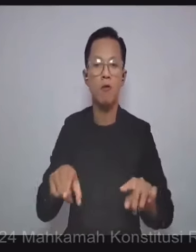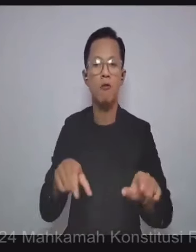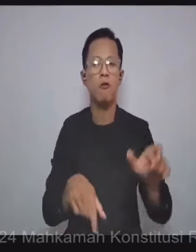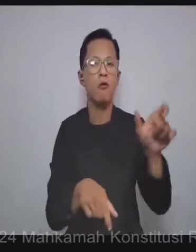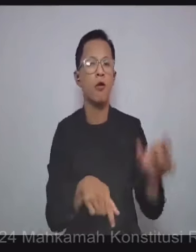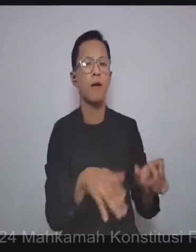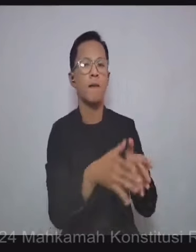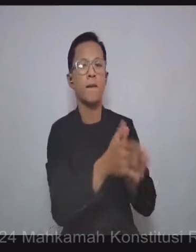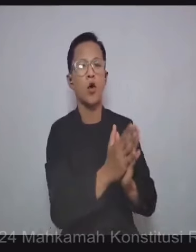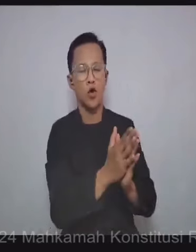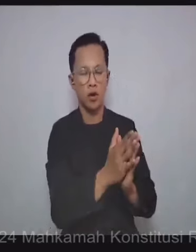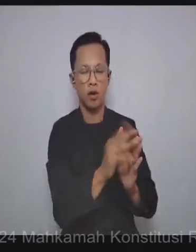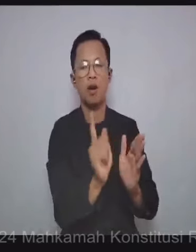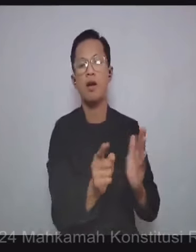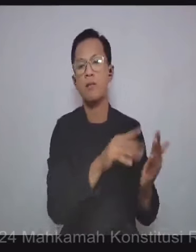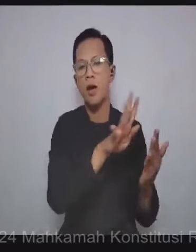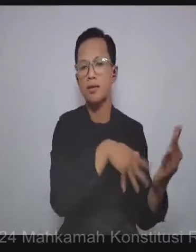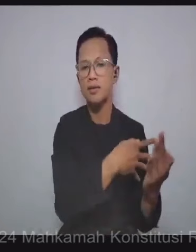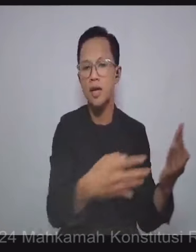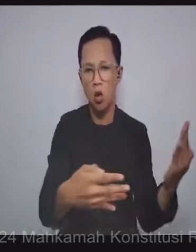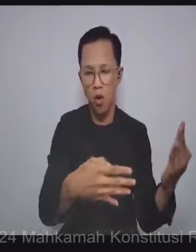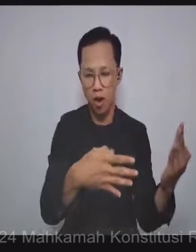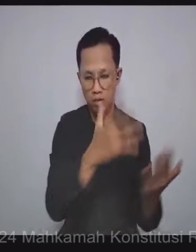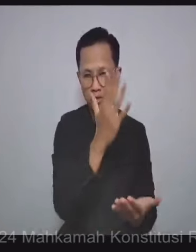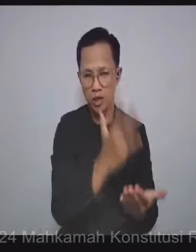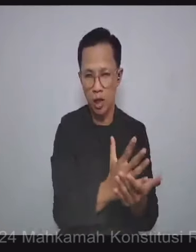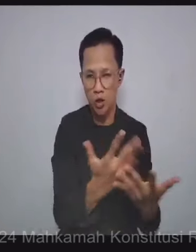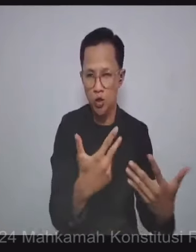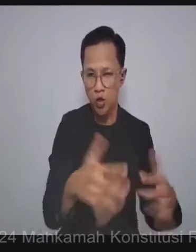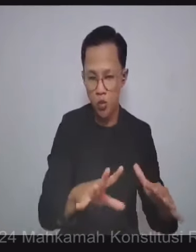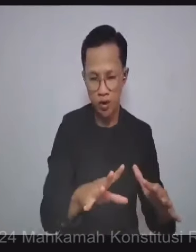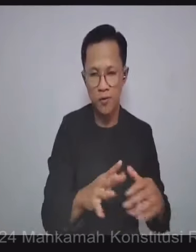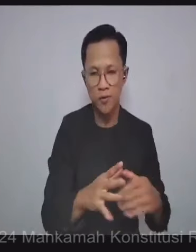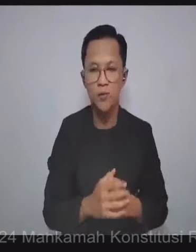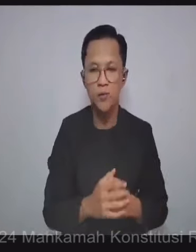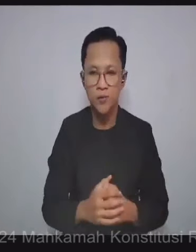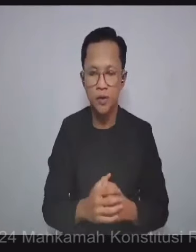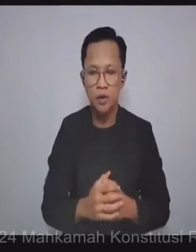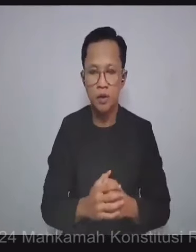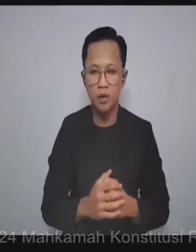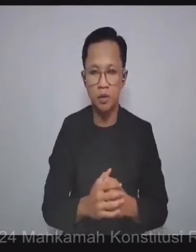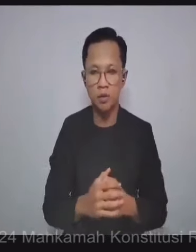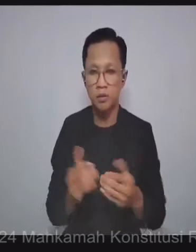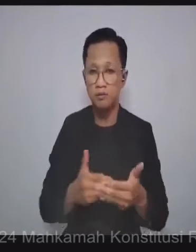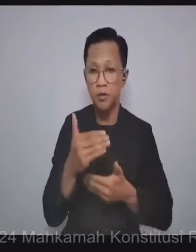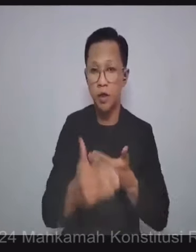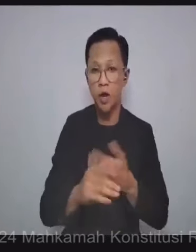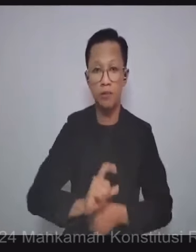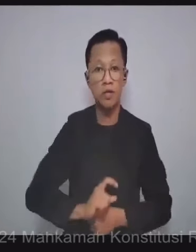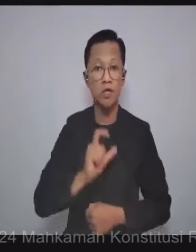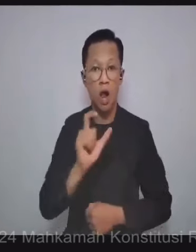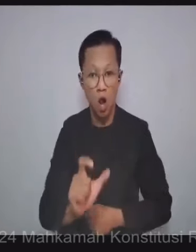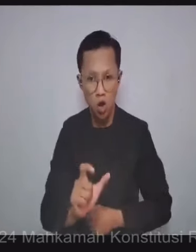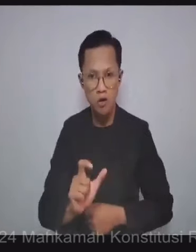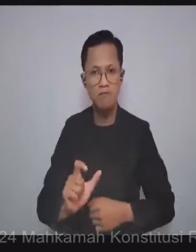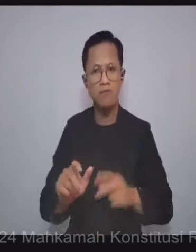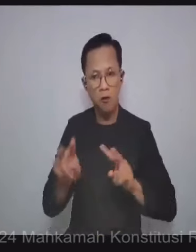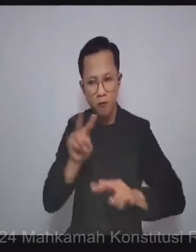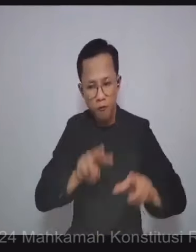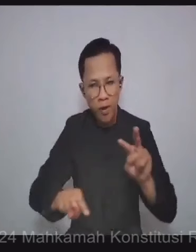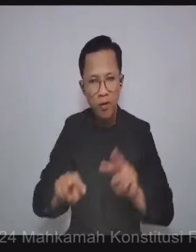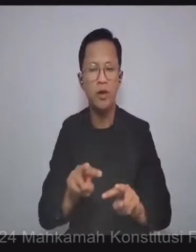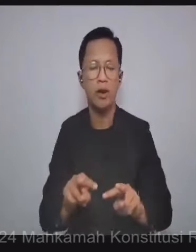dengan jadwal dan tahapan yang telah ditetapkan sebagaimana diuraikan di atas tahapan pencalonan dan verifikasi hanyalah sebagian